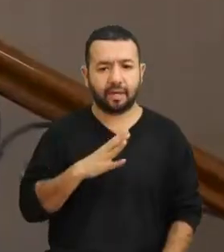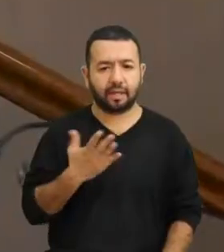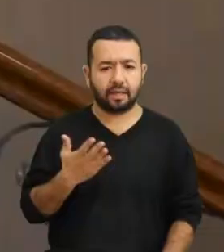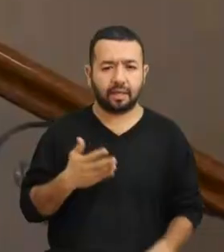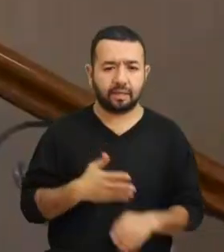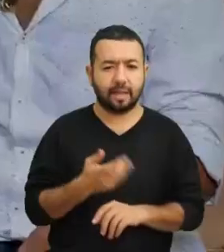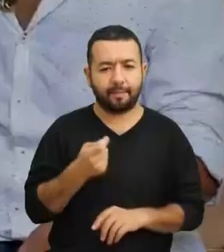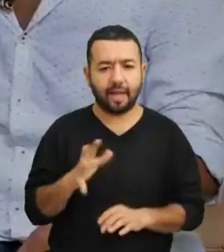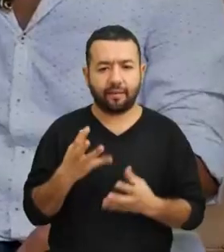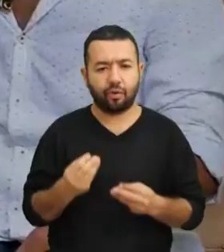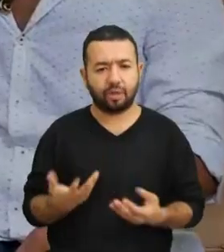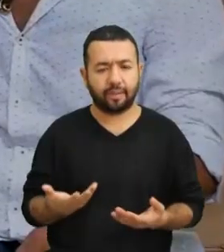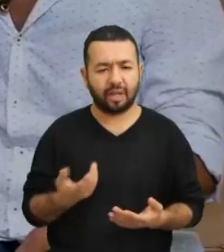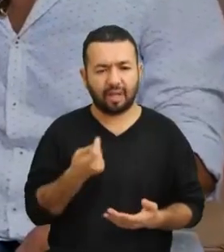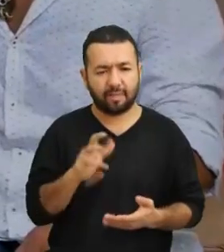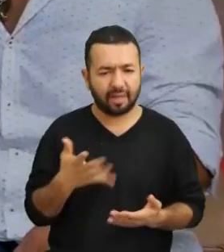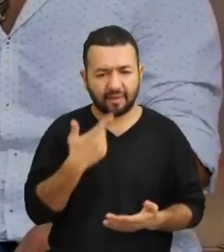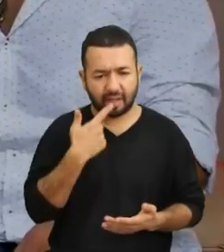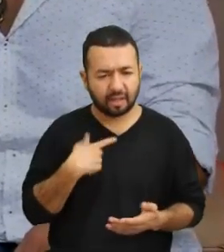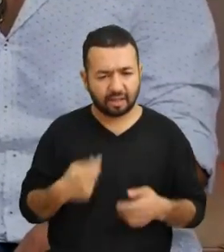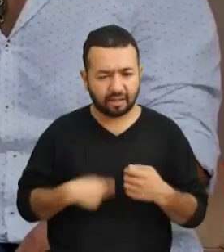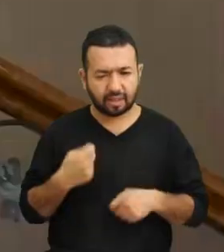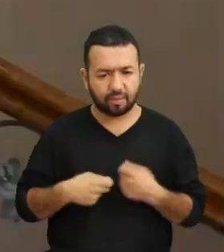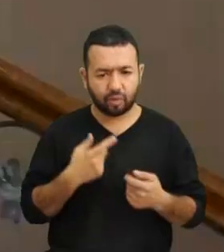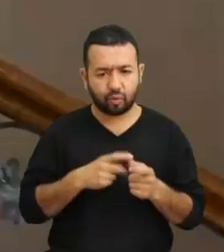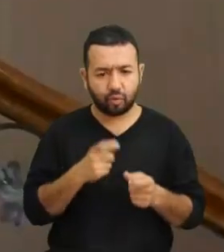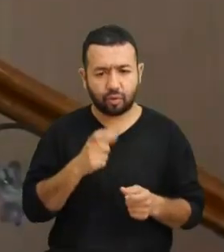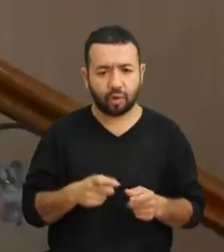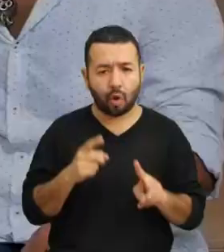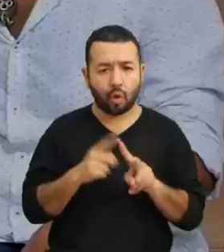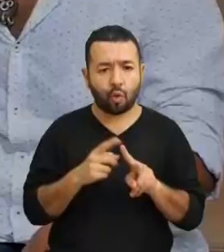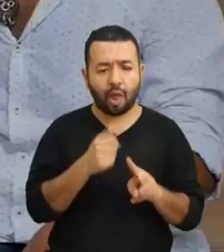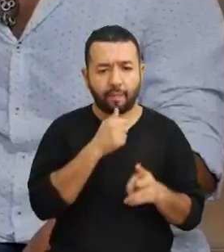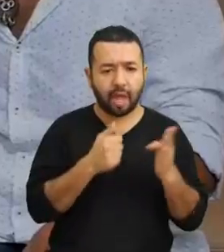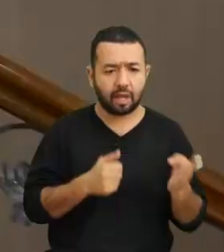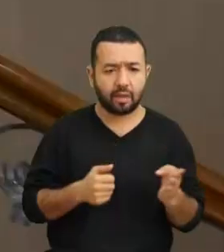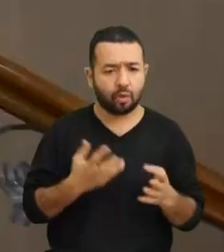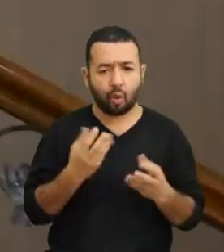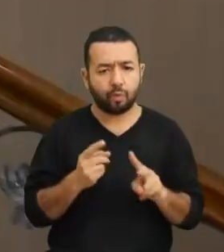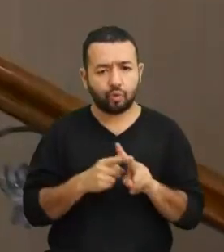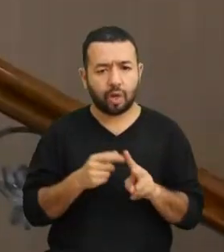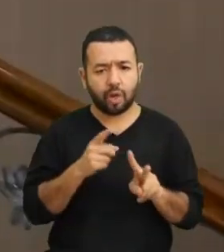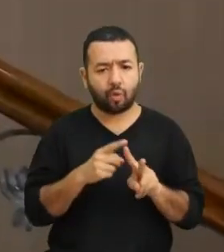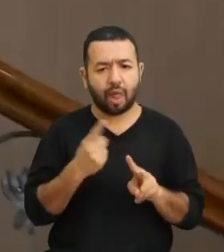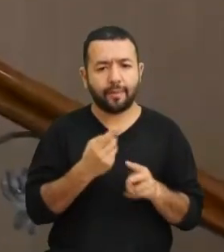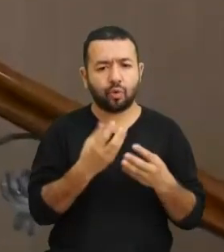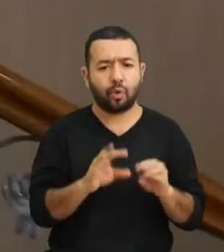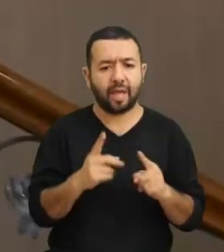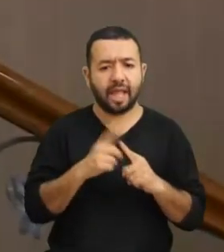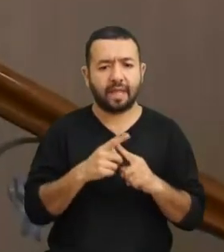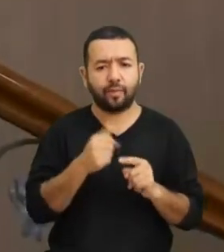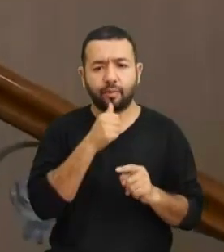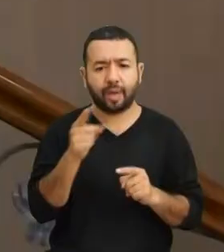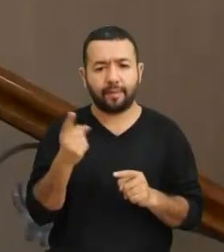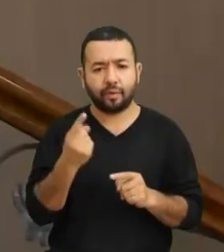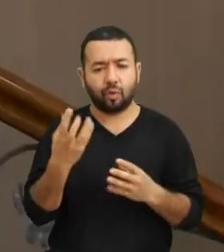beleşe gidecek ama. Ya ne beleşi, ne dizi, ne saçmalaysın Şükrü? Efendim Nurhan Bey. Ne olmuş Nurhan'a? Efendim Nurhan bir şey olmadı. Timuçin